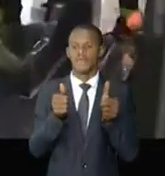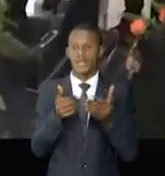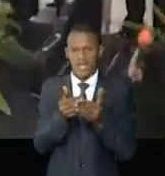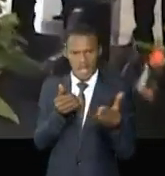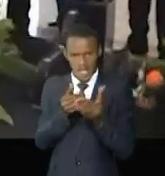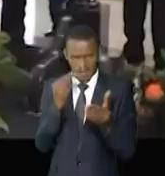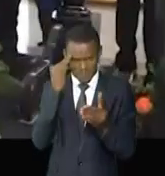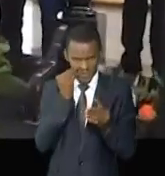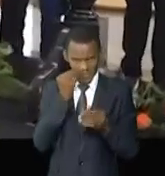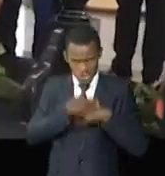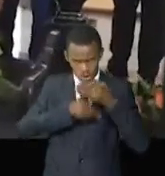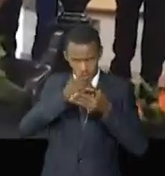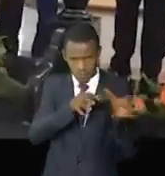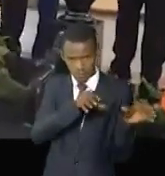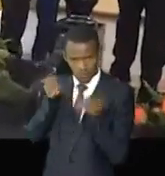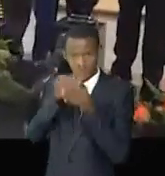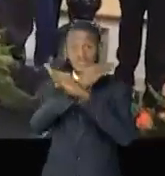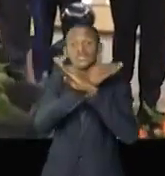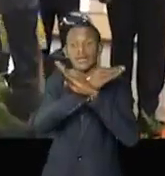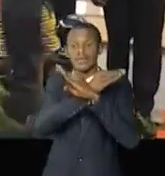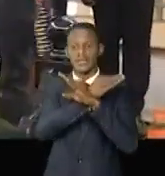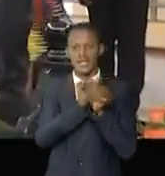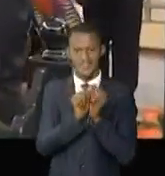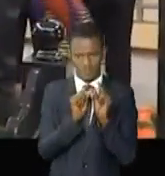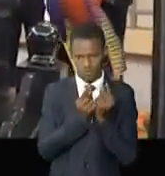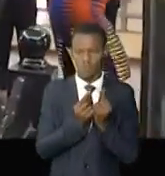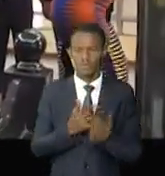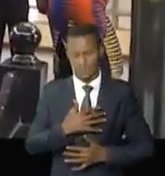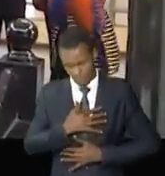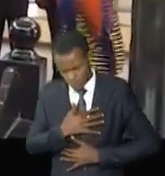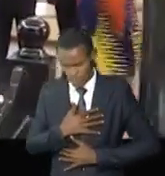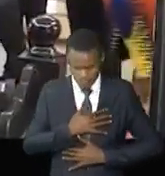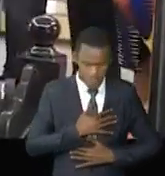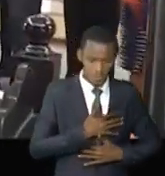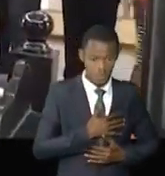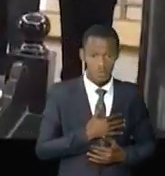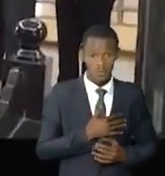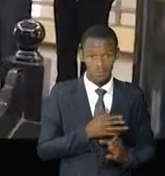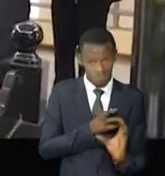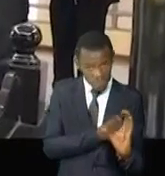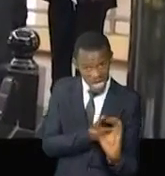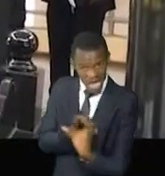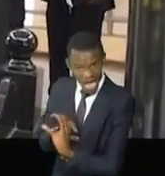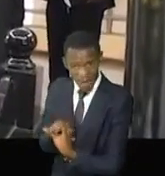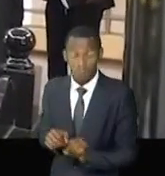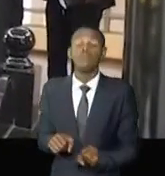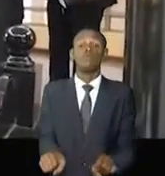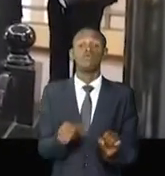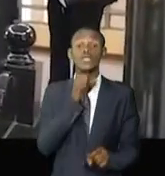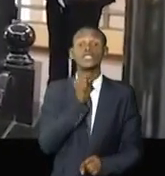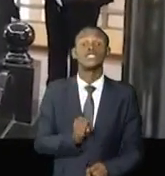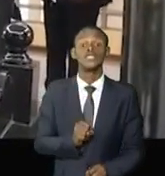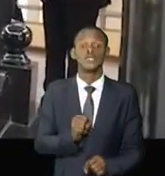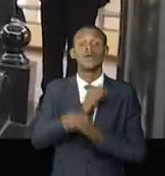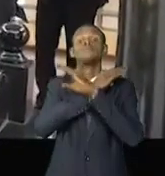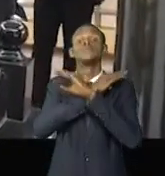zambienne, Willing Oppos et tous les membres de sa délégation se sont inclinés sur les tombes des anciens présidents zambiens, à